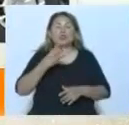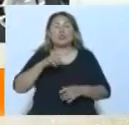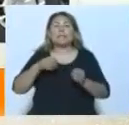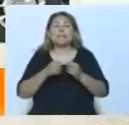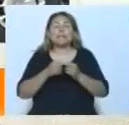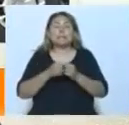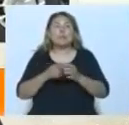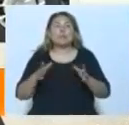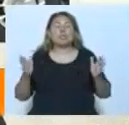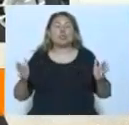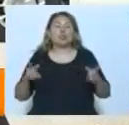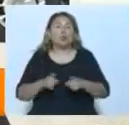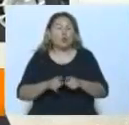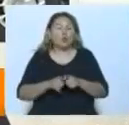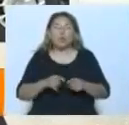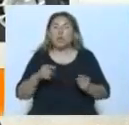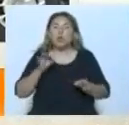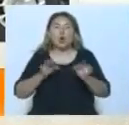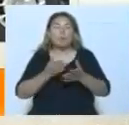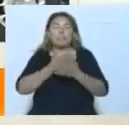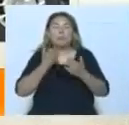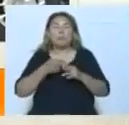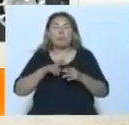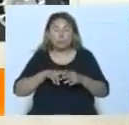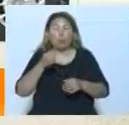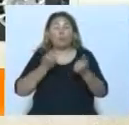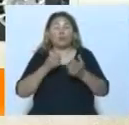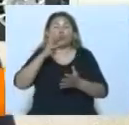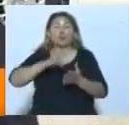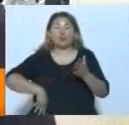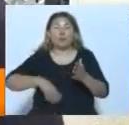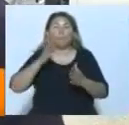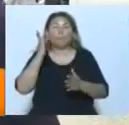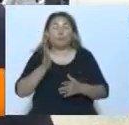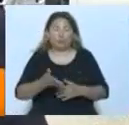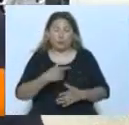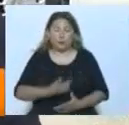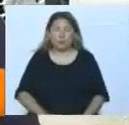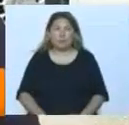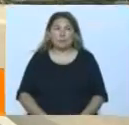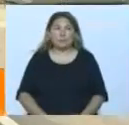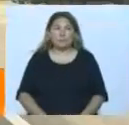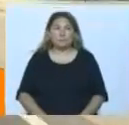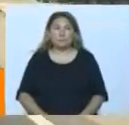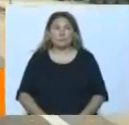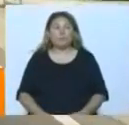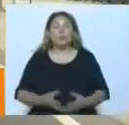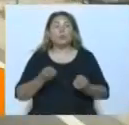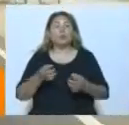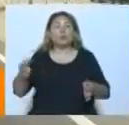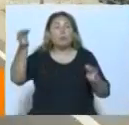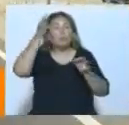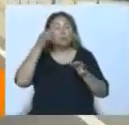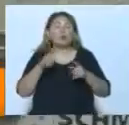не соответствуют нормам. Поэтому на владельца автомобиля составляется соответствующий административный протокол. А мы еще раз напомним,